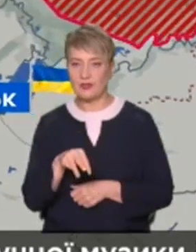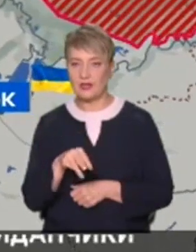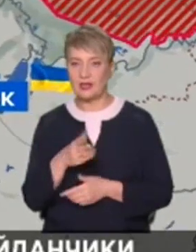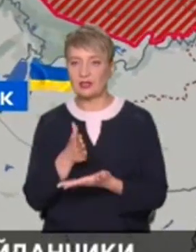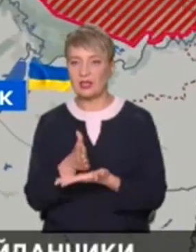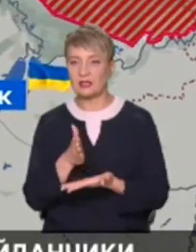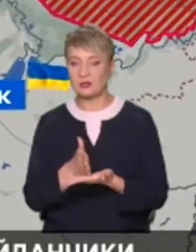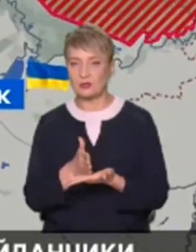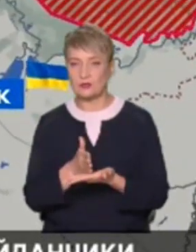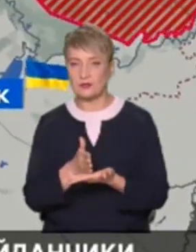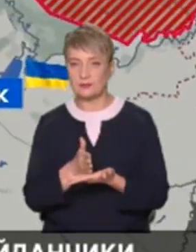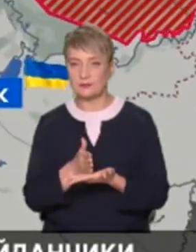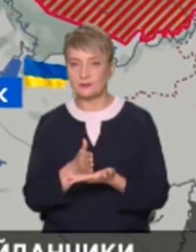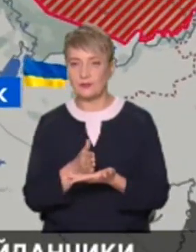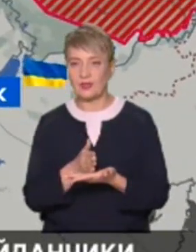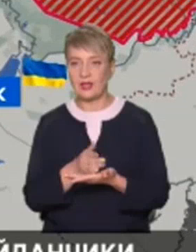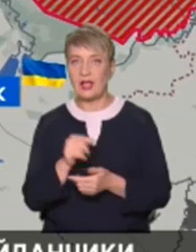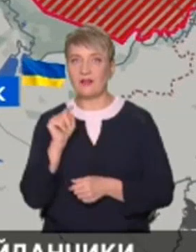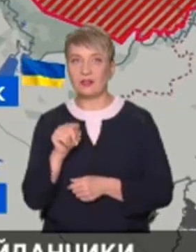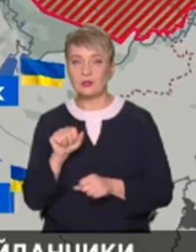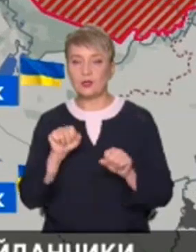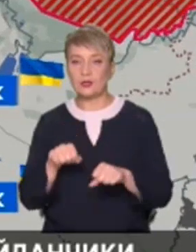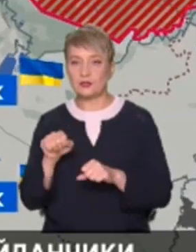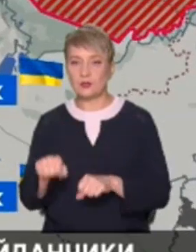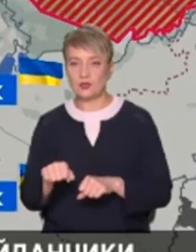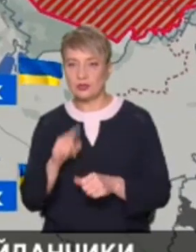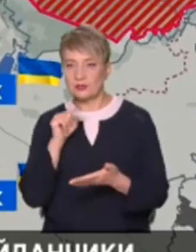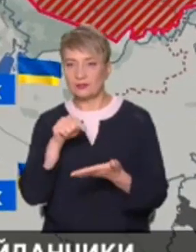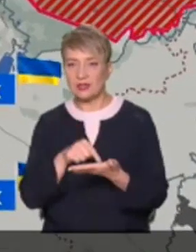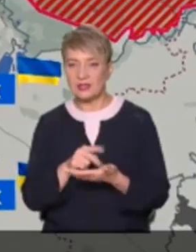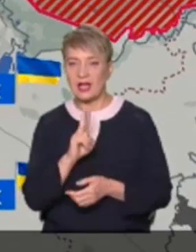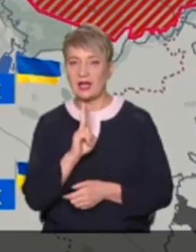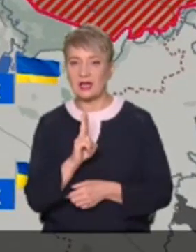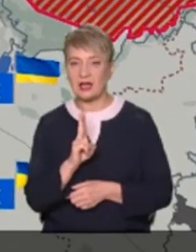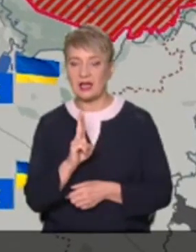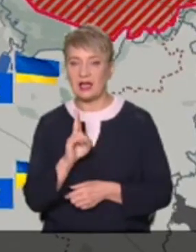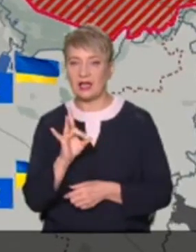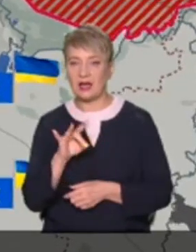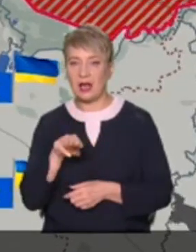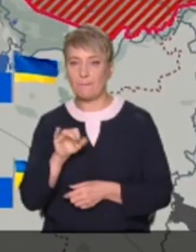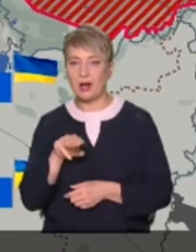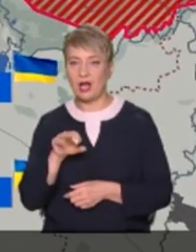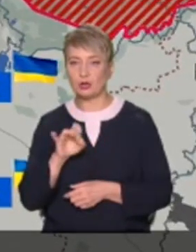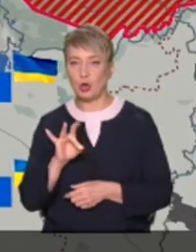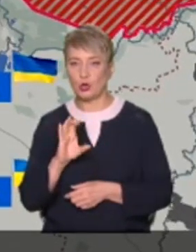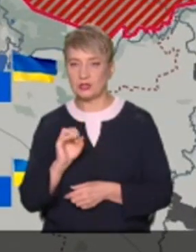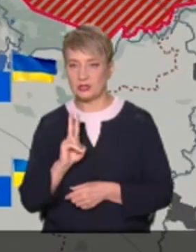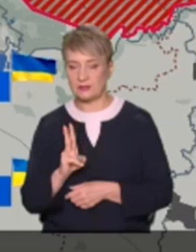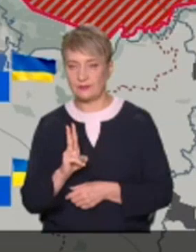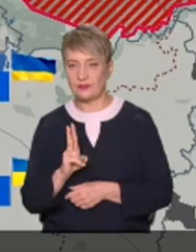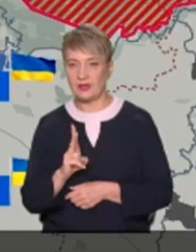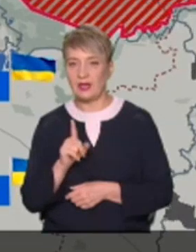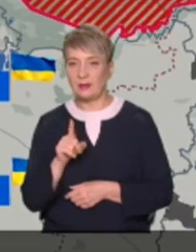розташоване західніше. Ймовірно, звідти вони можуть зазіхнути і на Краматорськ, але це тільки недолугі плани, адже до Барвінкового